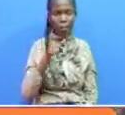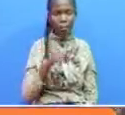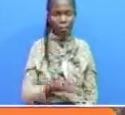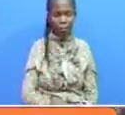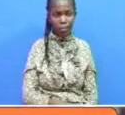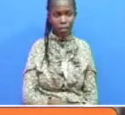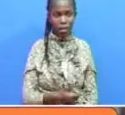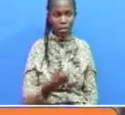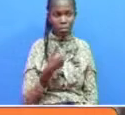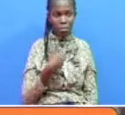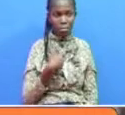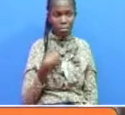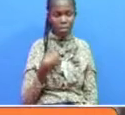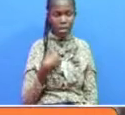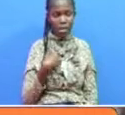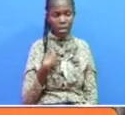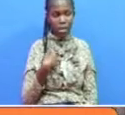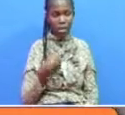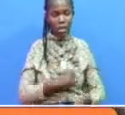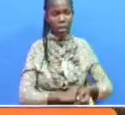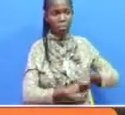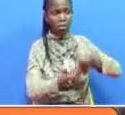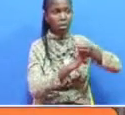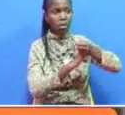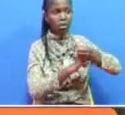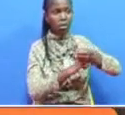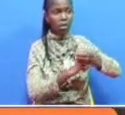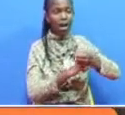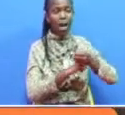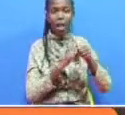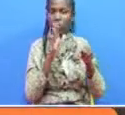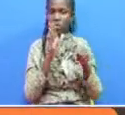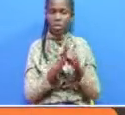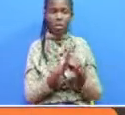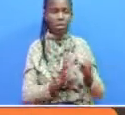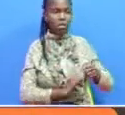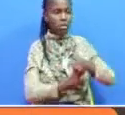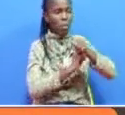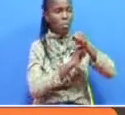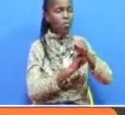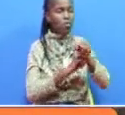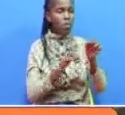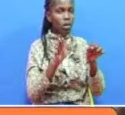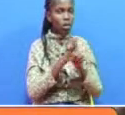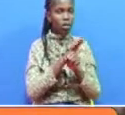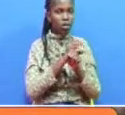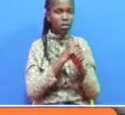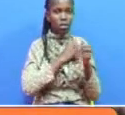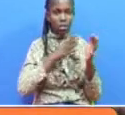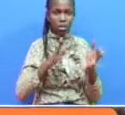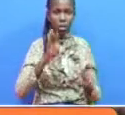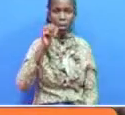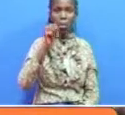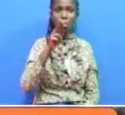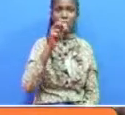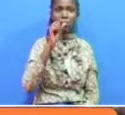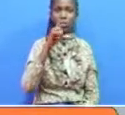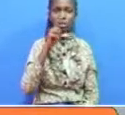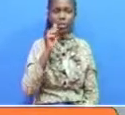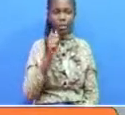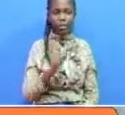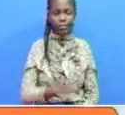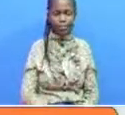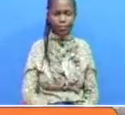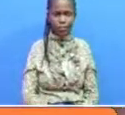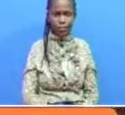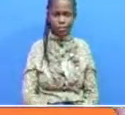I am going to support kwa hali na mali Mheshimiwa Senator Musila. Hiyo nasema.